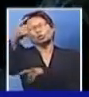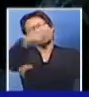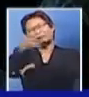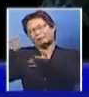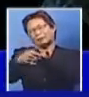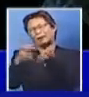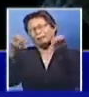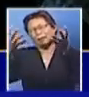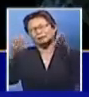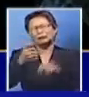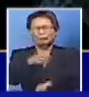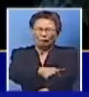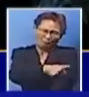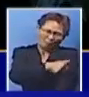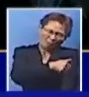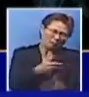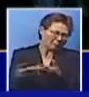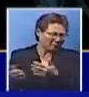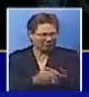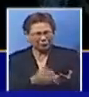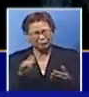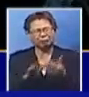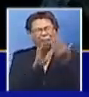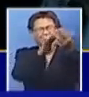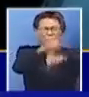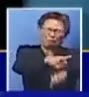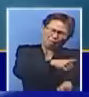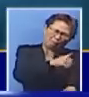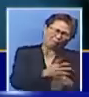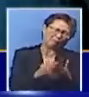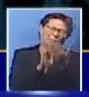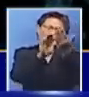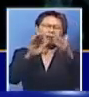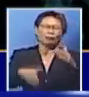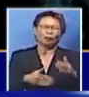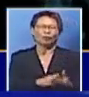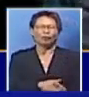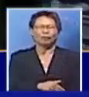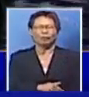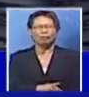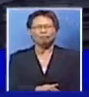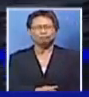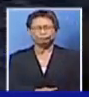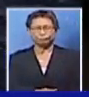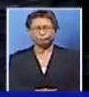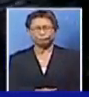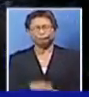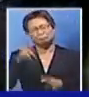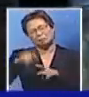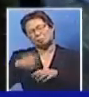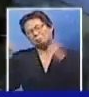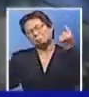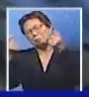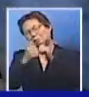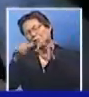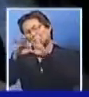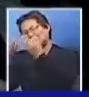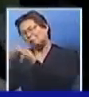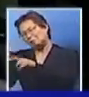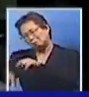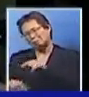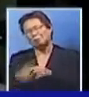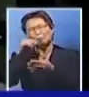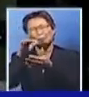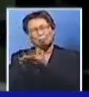Cuma banyak pengorbanan lah kita kena lalui sebelum berlepas ke Dalat sebab tak dapat beraya bersama family